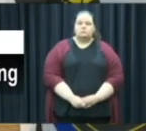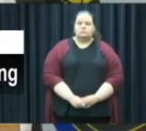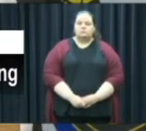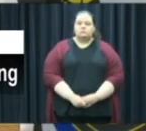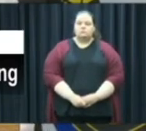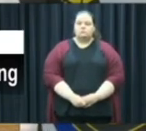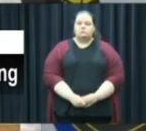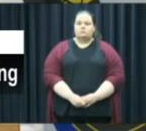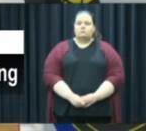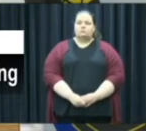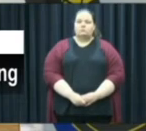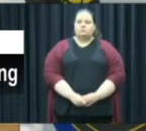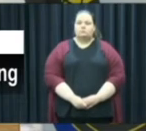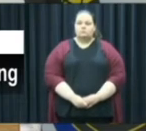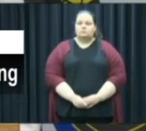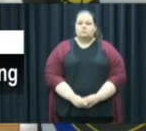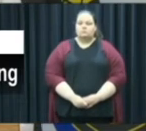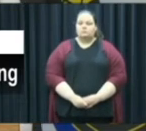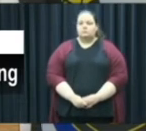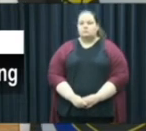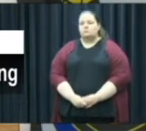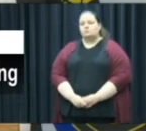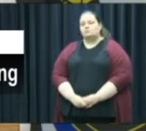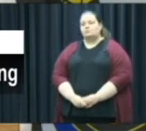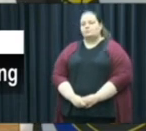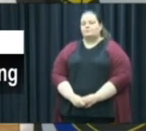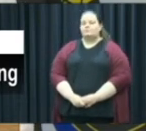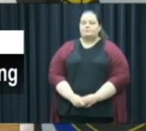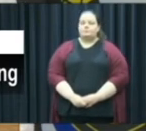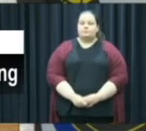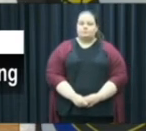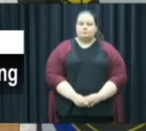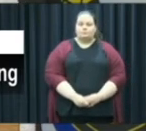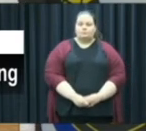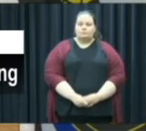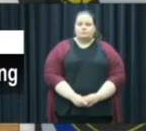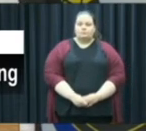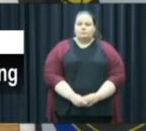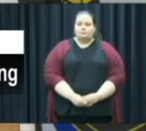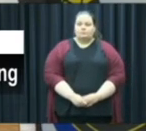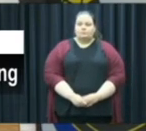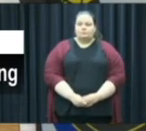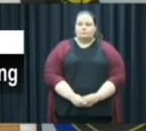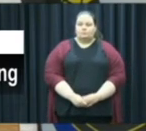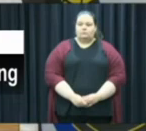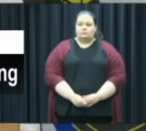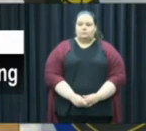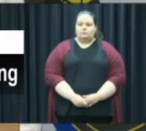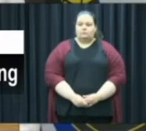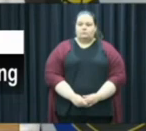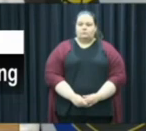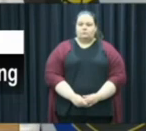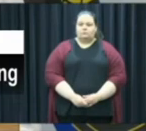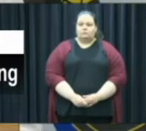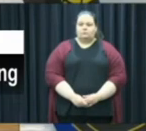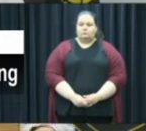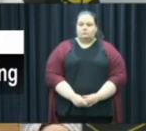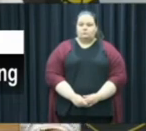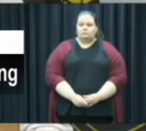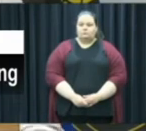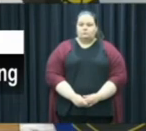touchée. Des parents ont pu rendre visite à leurs enfants et à leurs petits-enfants qui leur manquaient énormément depuis 6